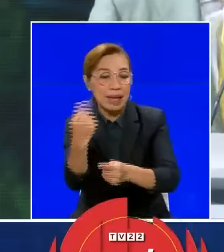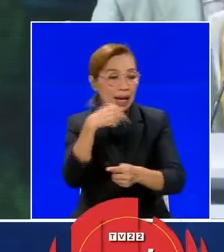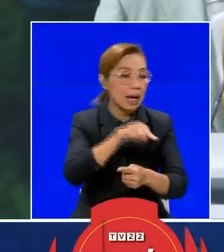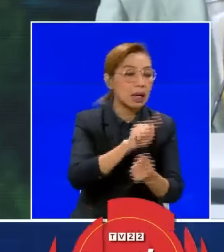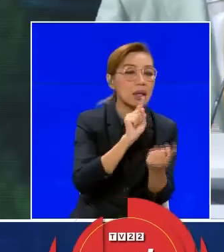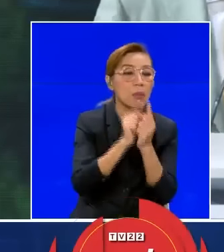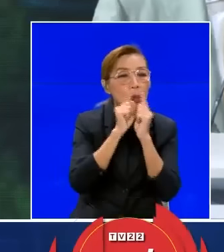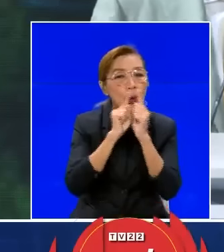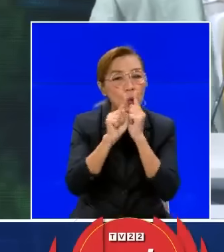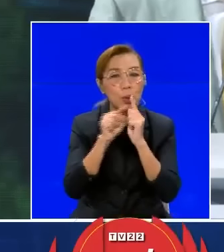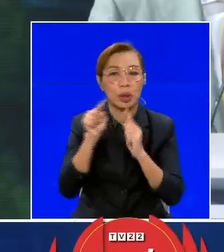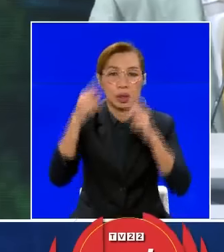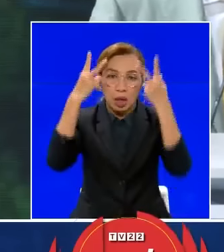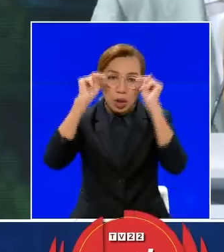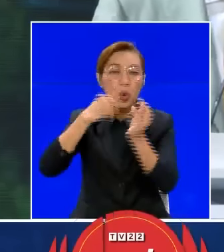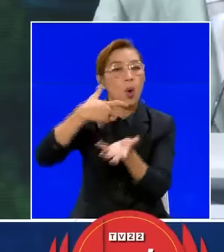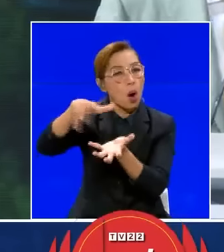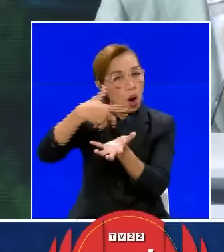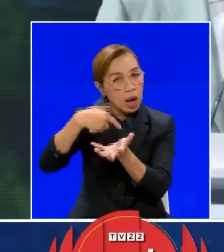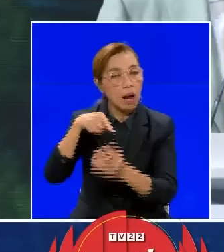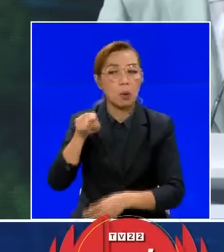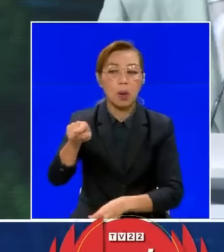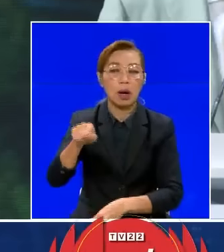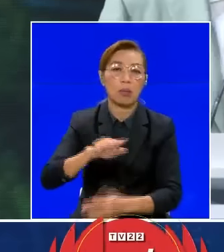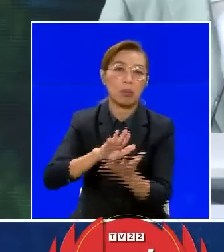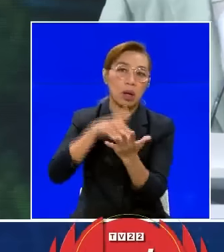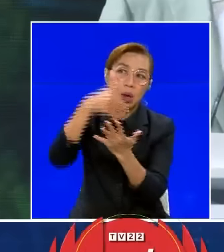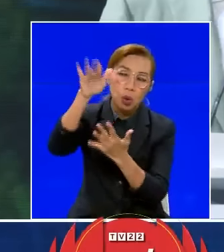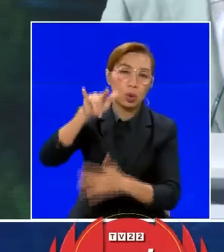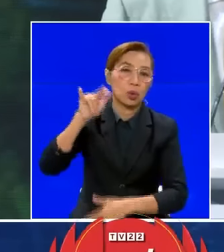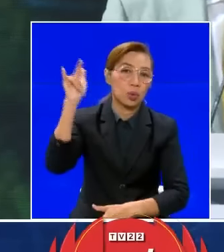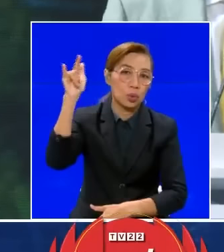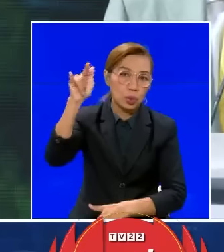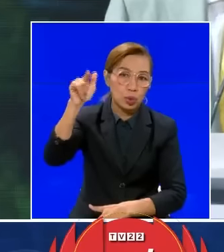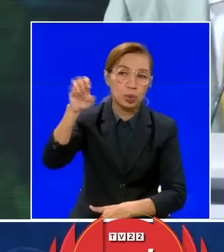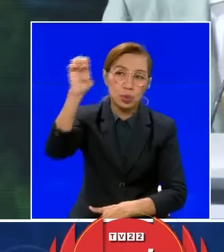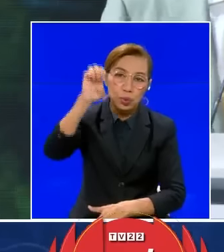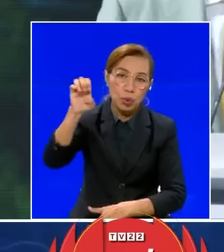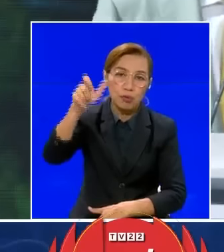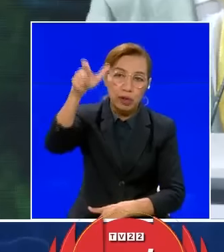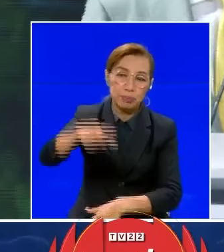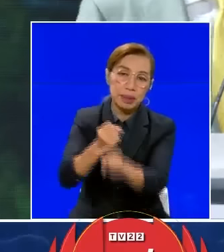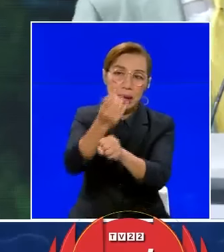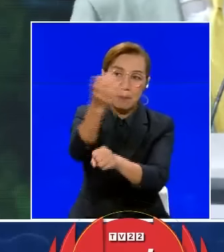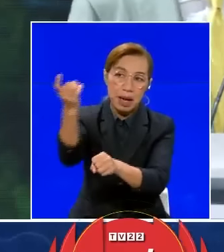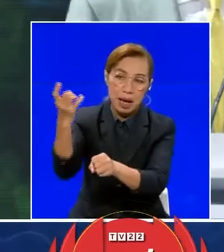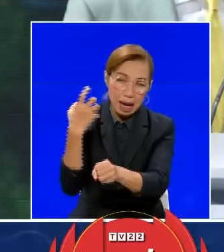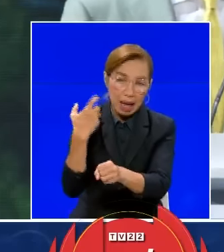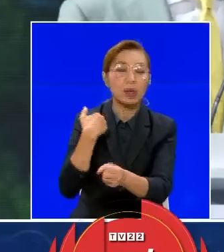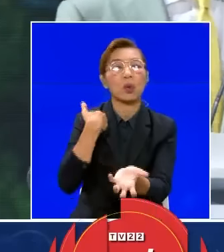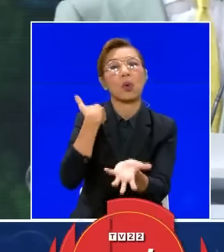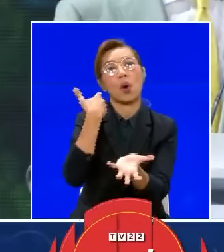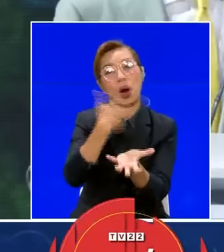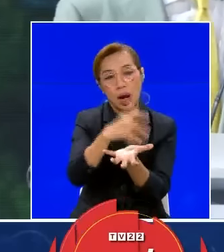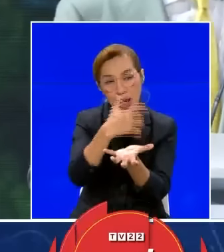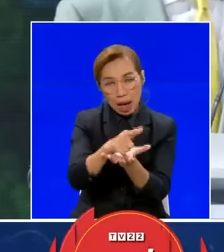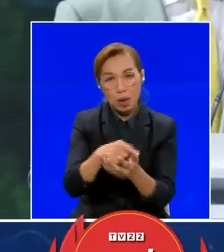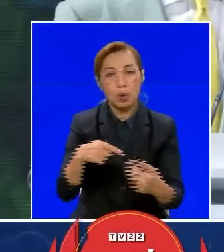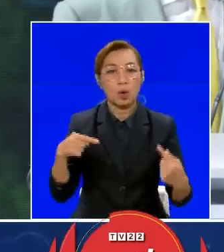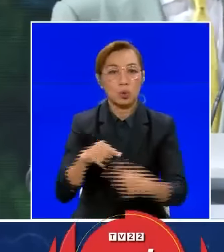คะท่านก็เล่าว่าไปปฏิบัติราชการที่ยุโรปฝรั่งเศสเป็นยังไงบ้างแล้วก็ประเด็นเกี่ยวกับเรื่องของ40ส